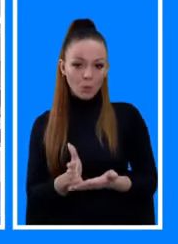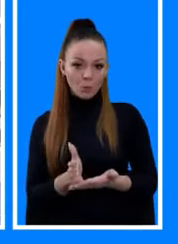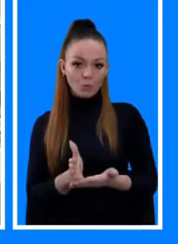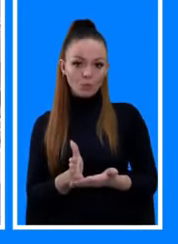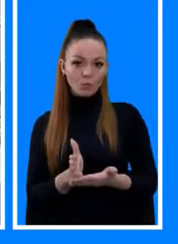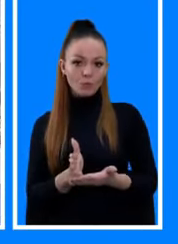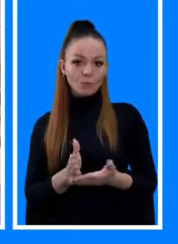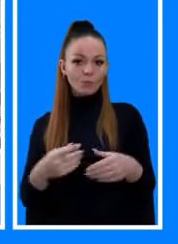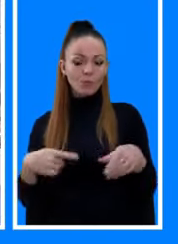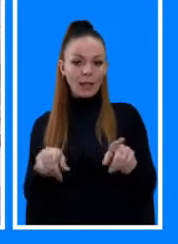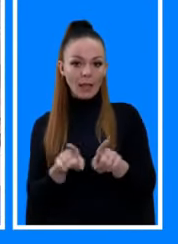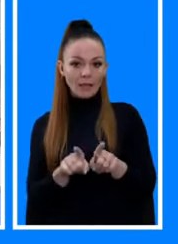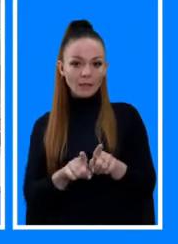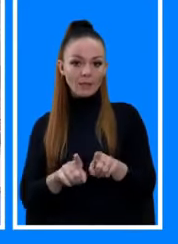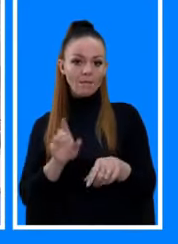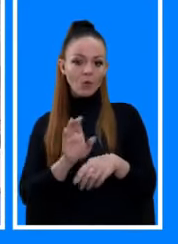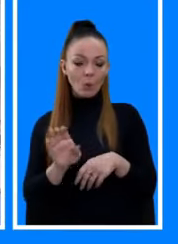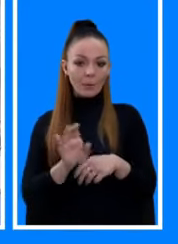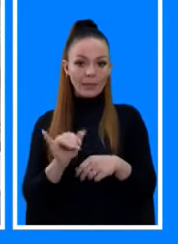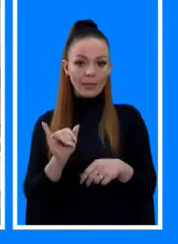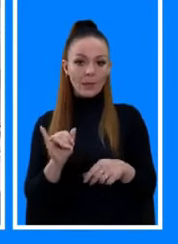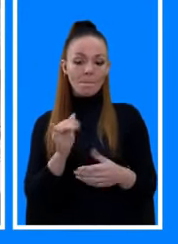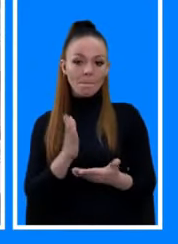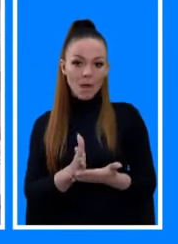мають таких виробників і мають